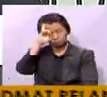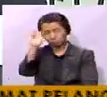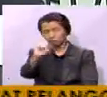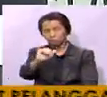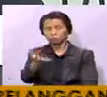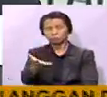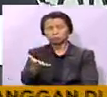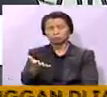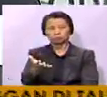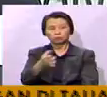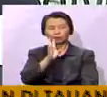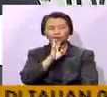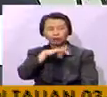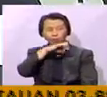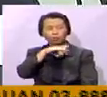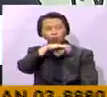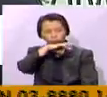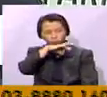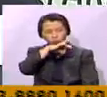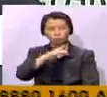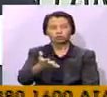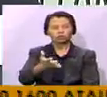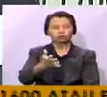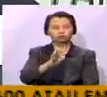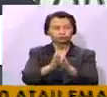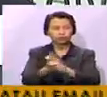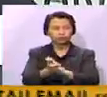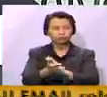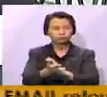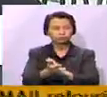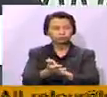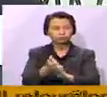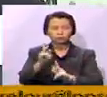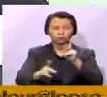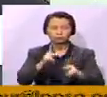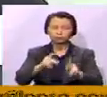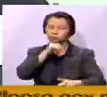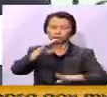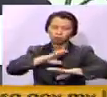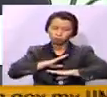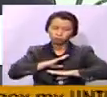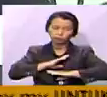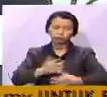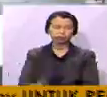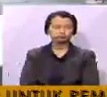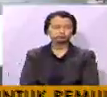sama. Karat tu, air kekotoran tu, jadi kata orang tu penduduk semua tidak puas hati di segi tu.